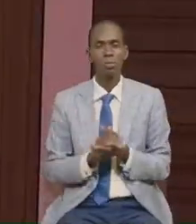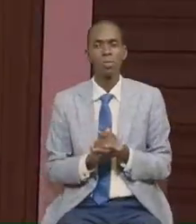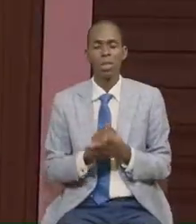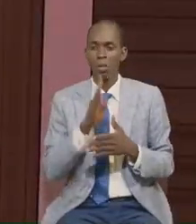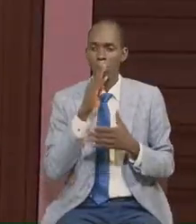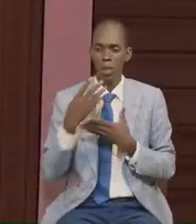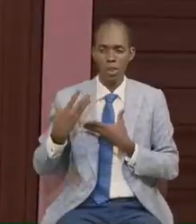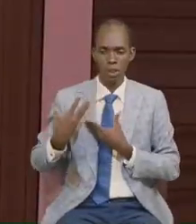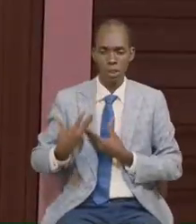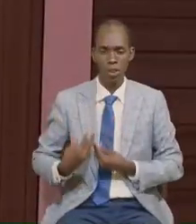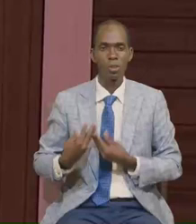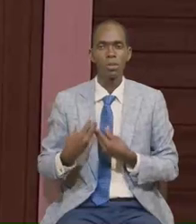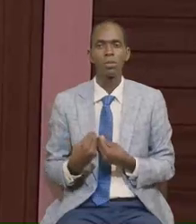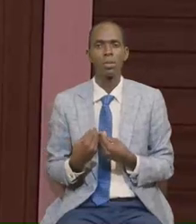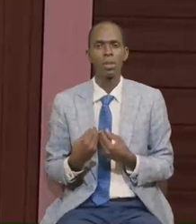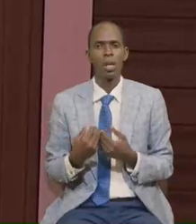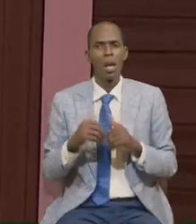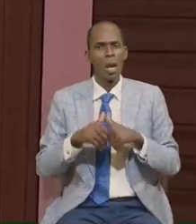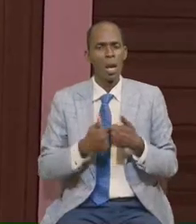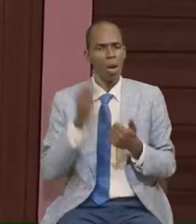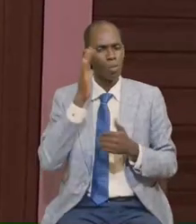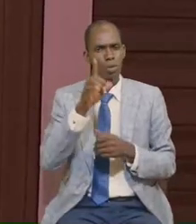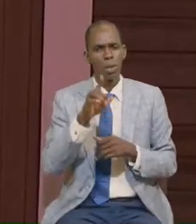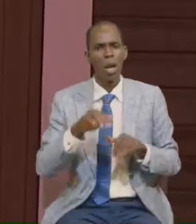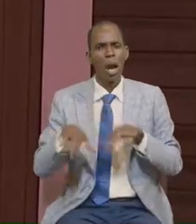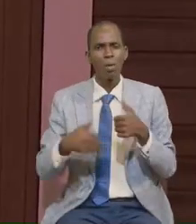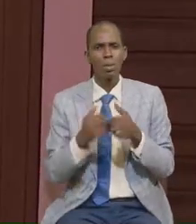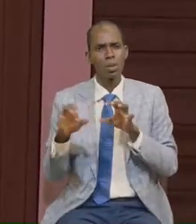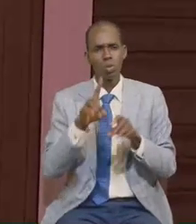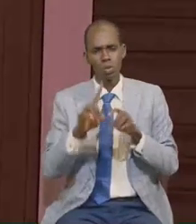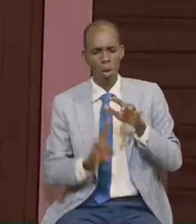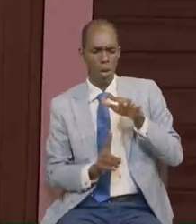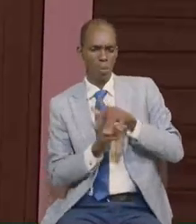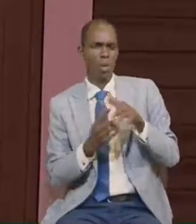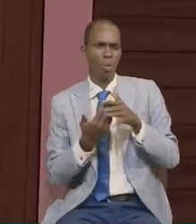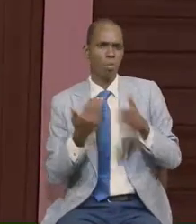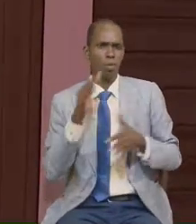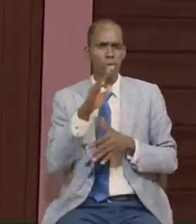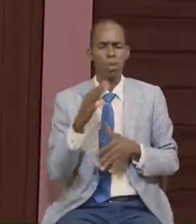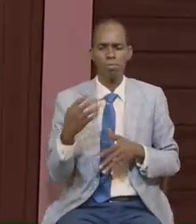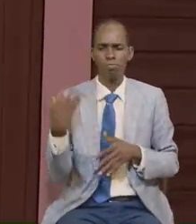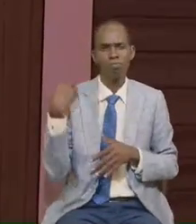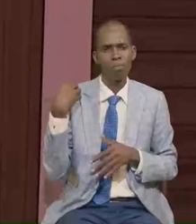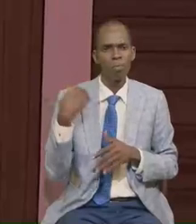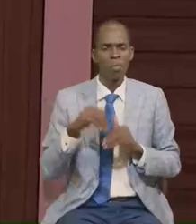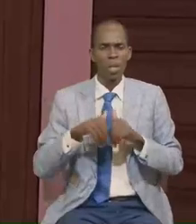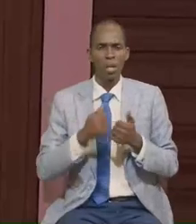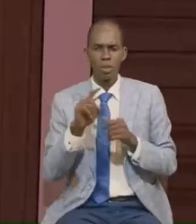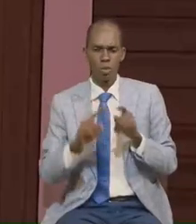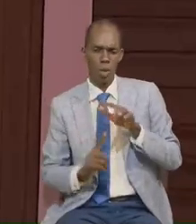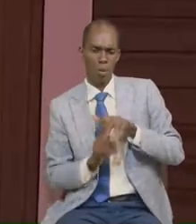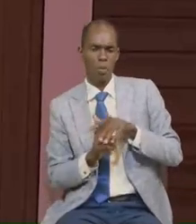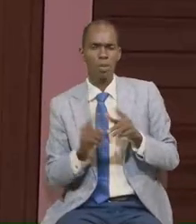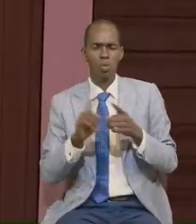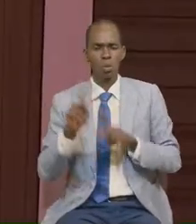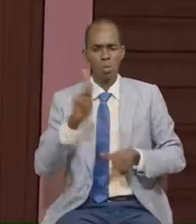modéré Pacifique comment tu apparait devant ton patron modéré est-ce que comment tu te présentes devant ceux qui sont